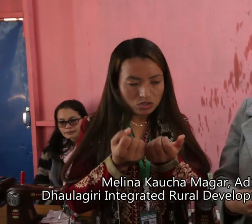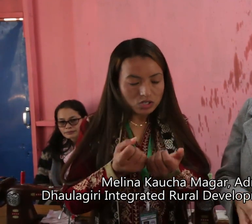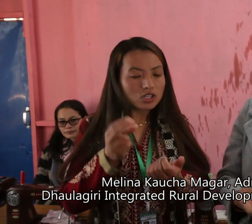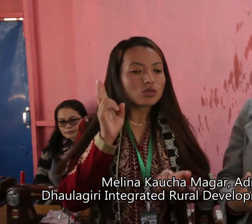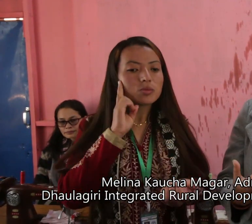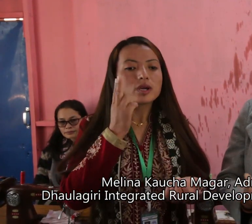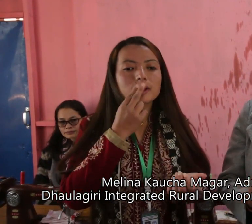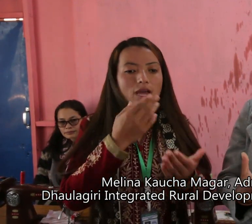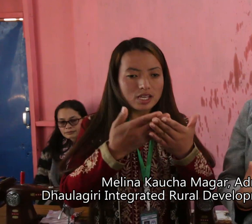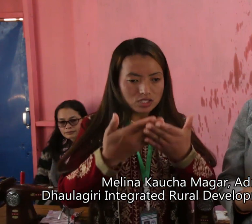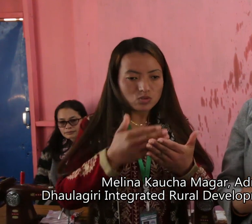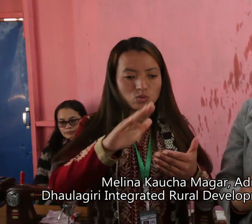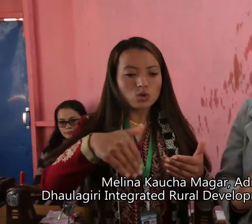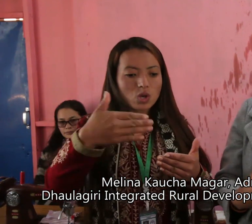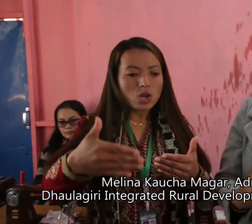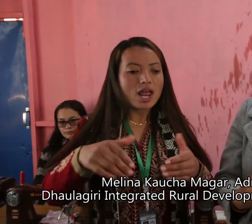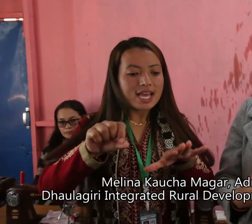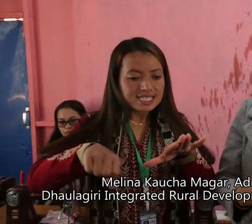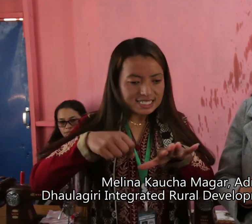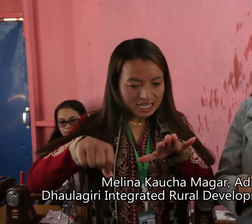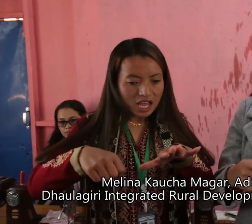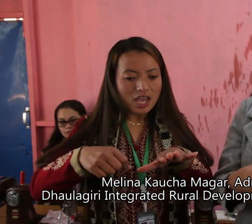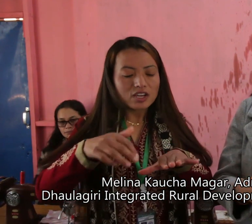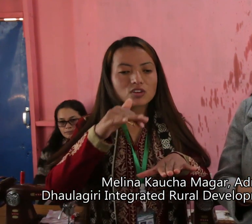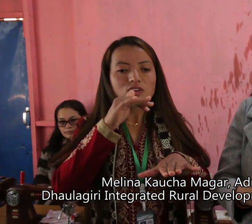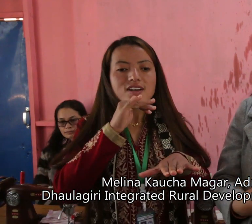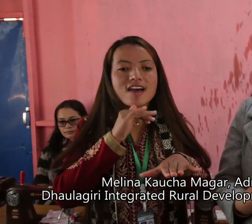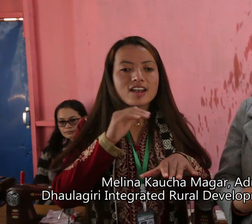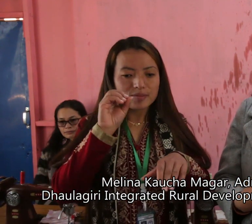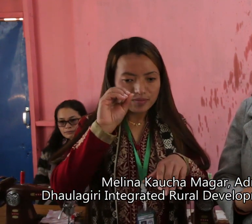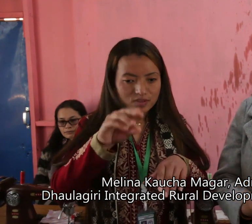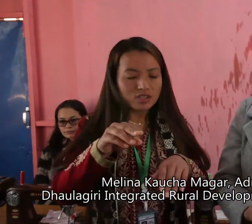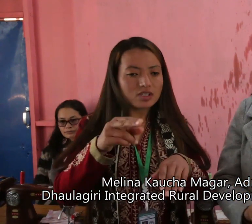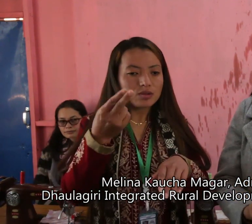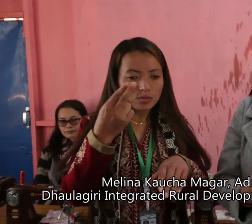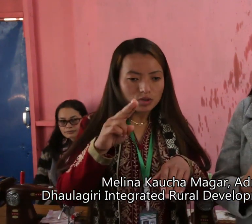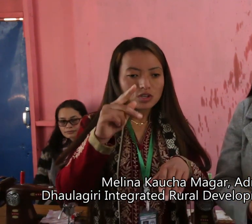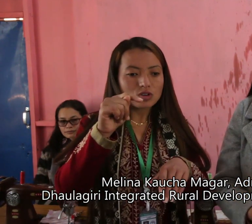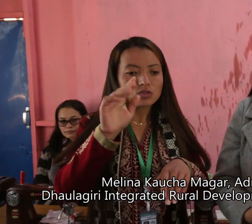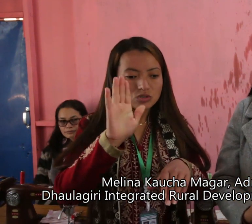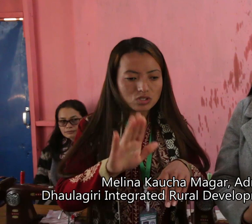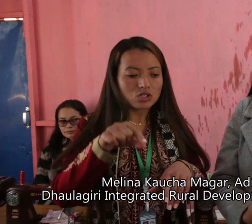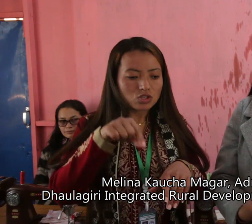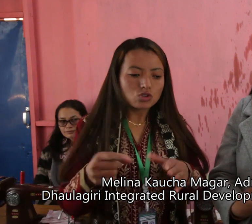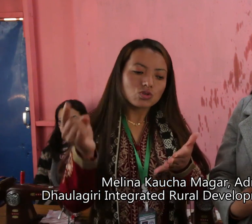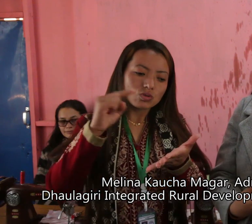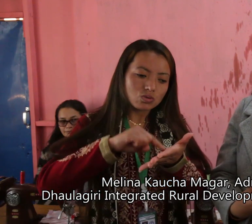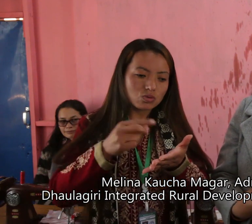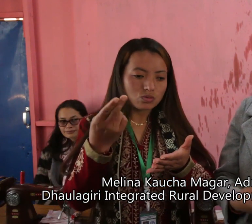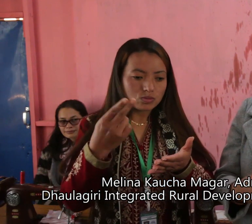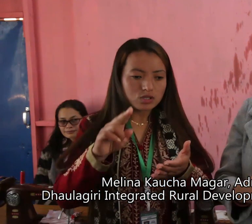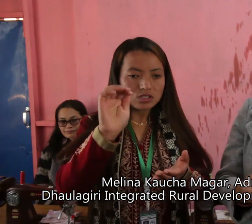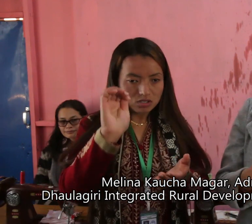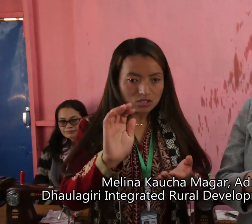ऐसे गाल्या आरुसीओ जिया, प्रदेड रेकरें बनलोपेंट एकर प्रदान